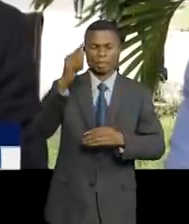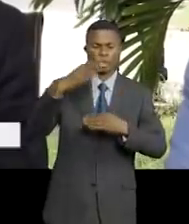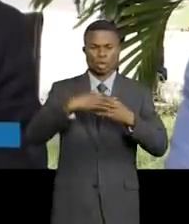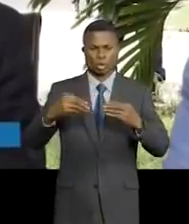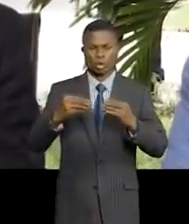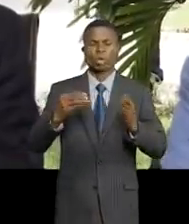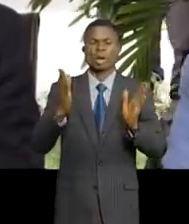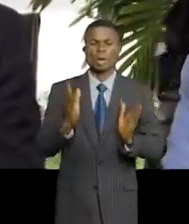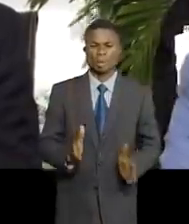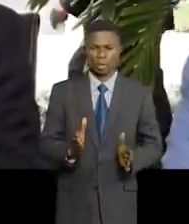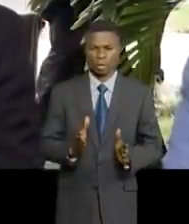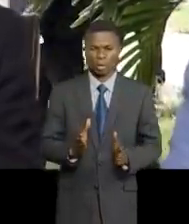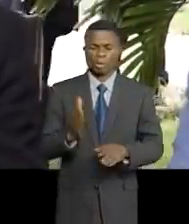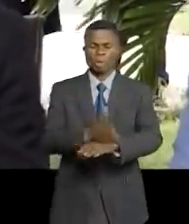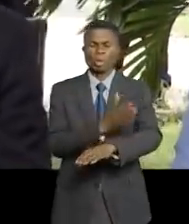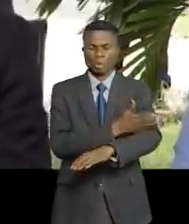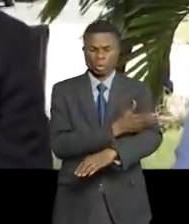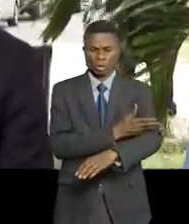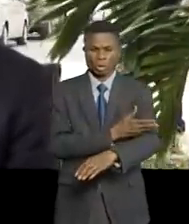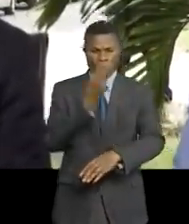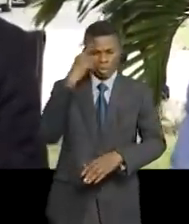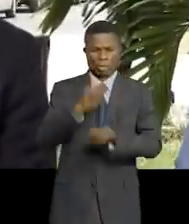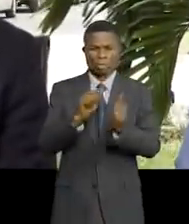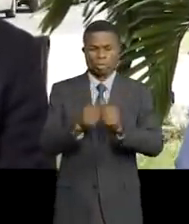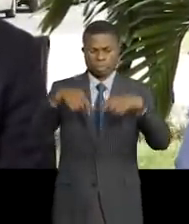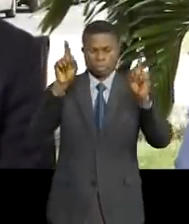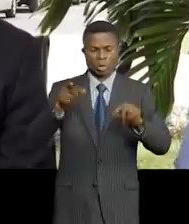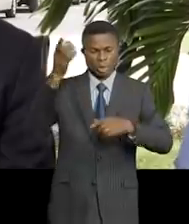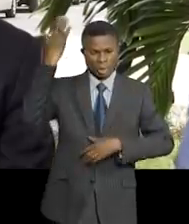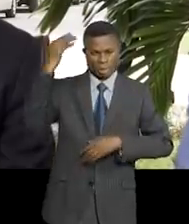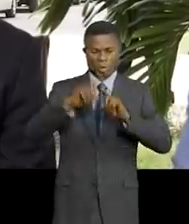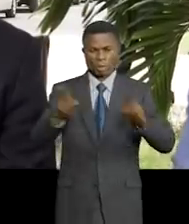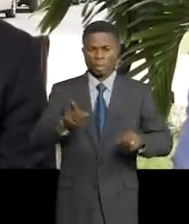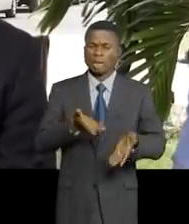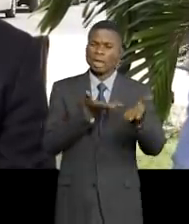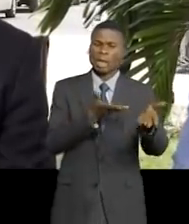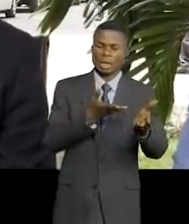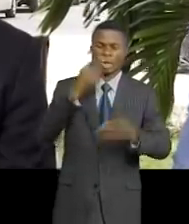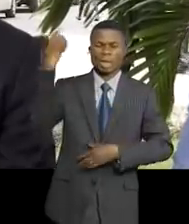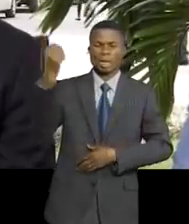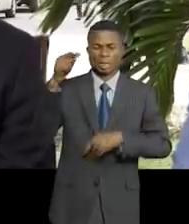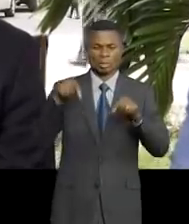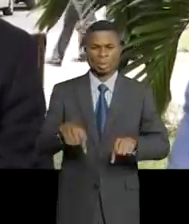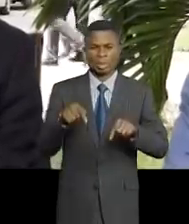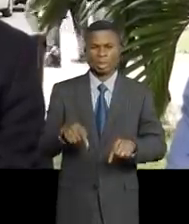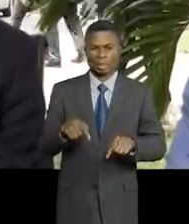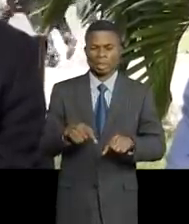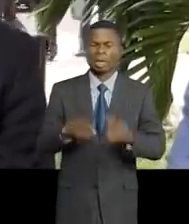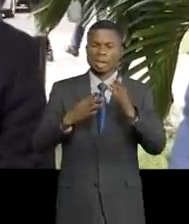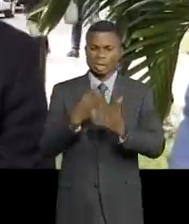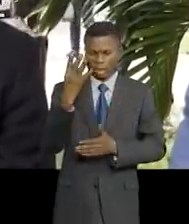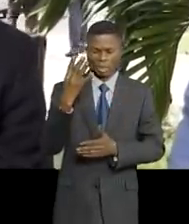une croissance de 23% par rapport à l'année dernière. L'aide humanitaire du Canada à RDC est la quatrième